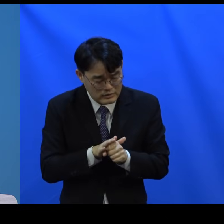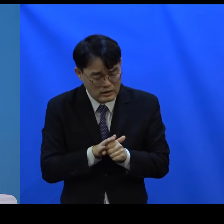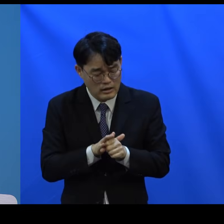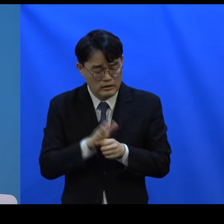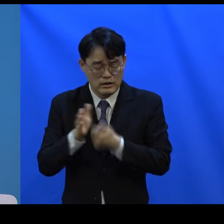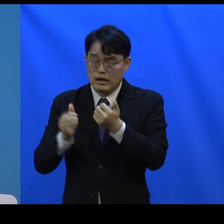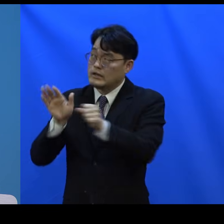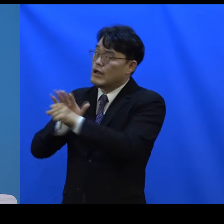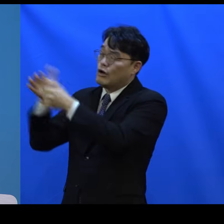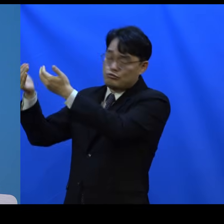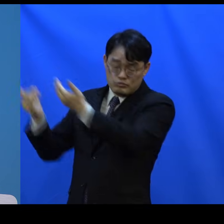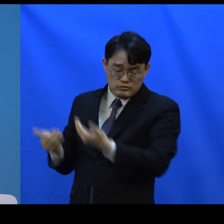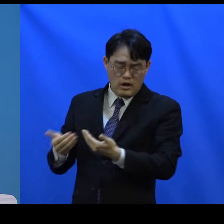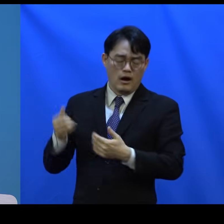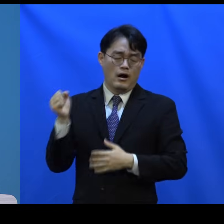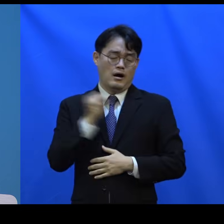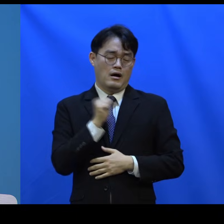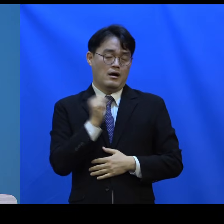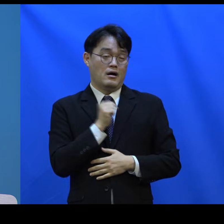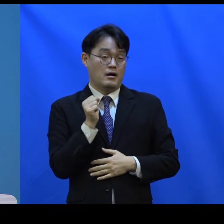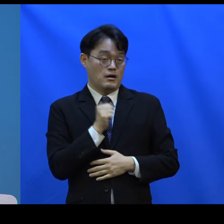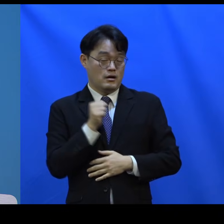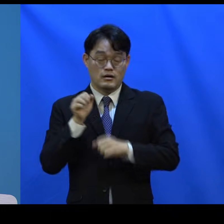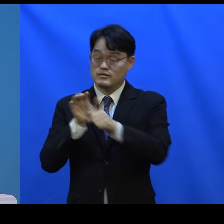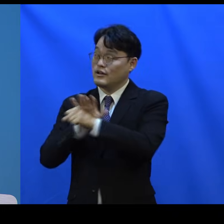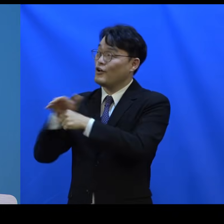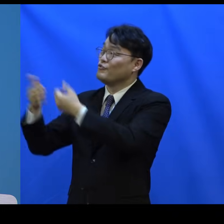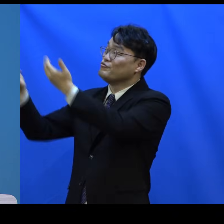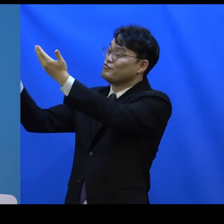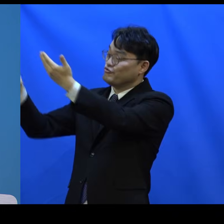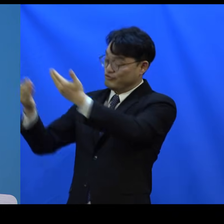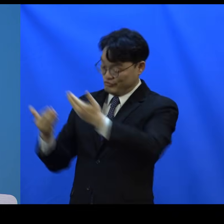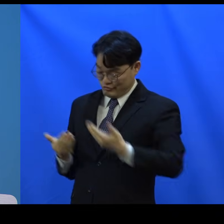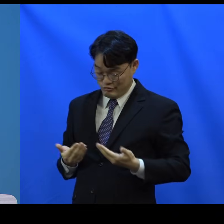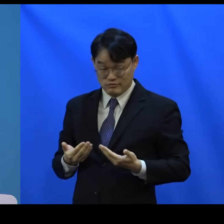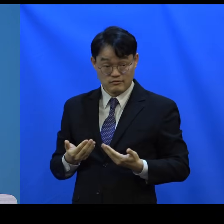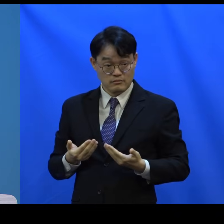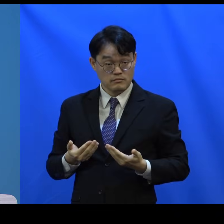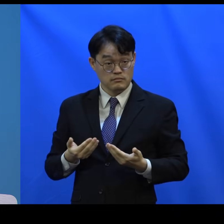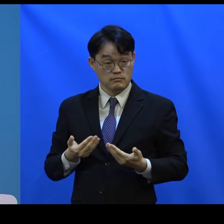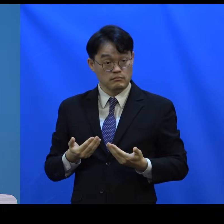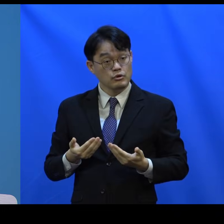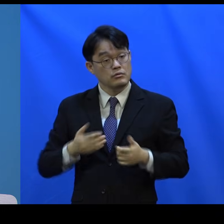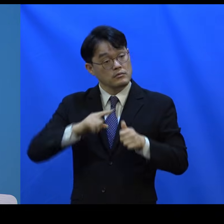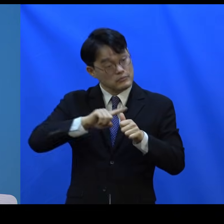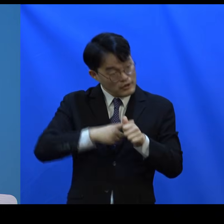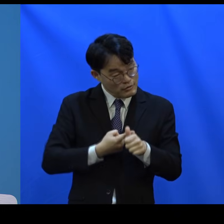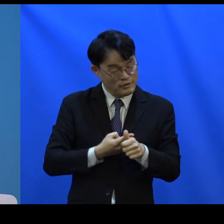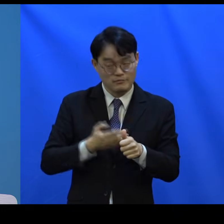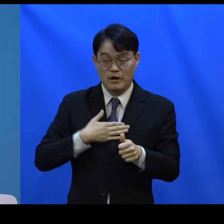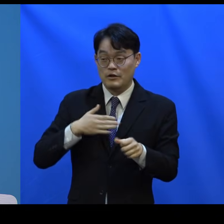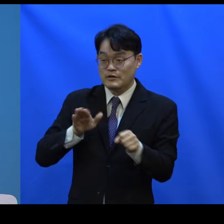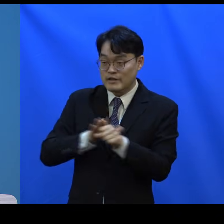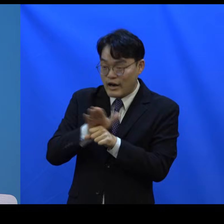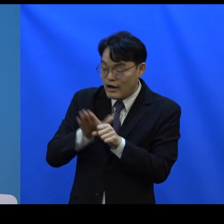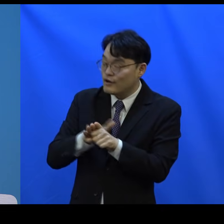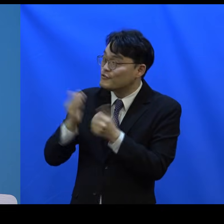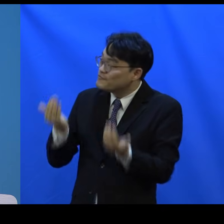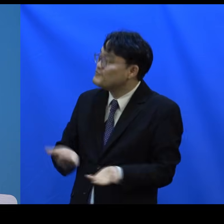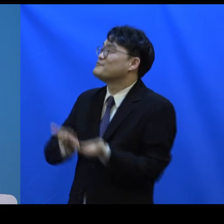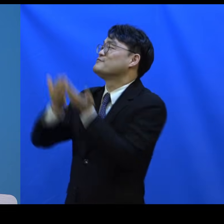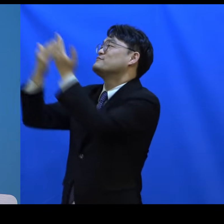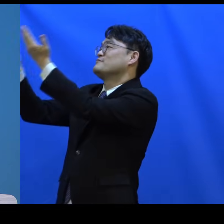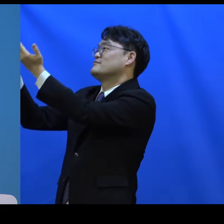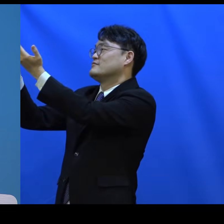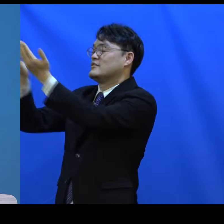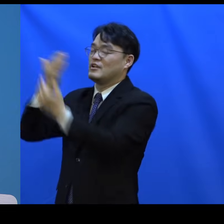이제 우리에게 보내주셨고 그 사랑을 받은 자들이 하나님을 사랑하라는 거죠. 그 사랑이 어떻게